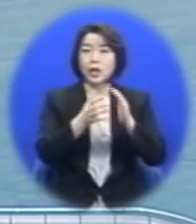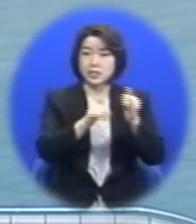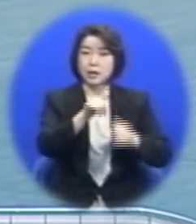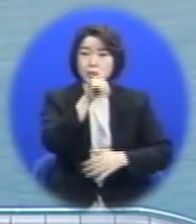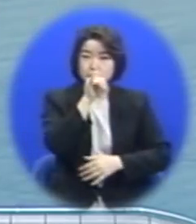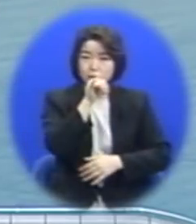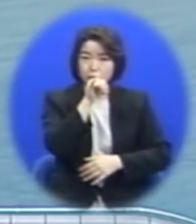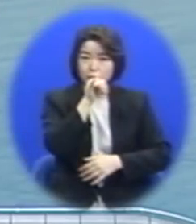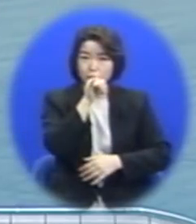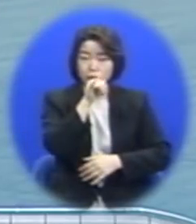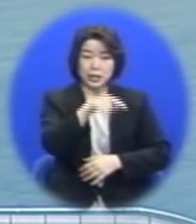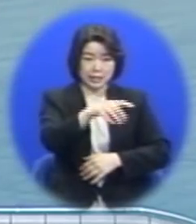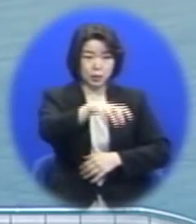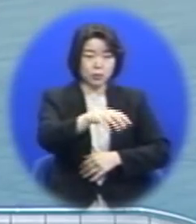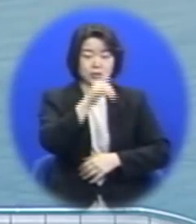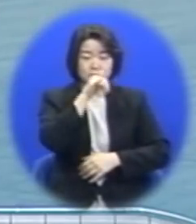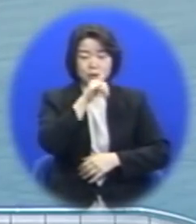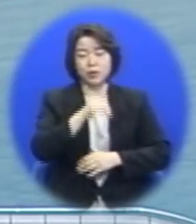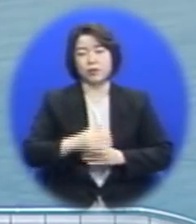있을 것이고, 지금 이 자리에